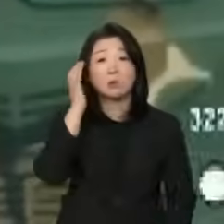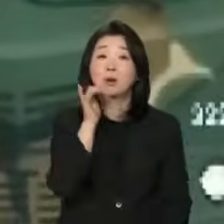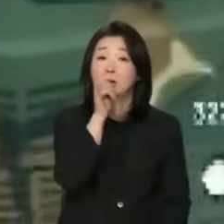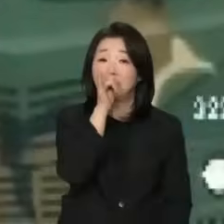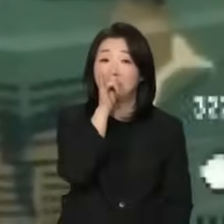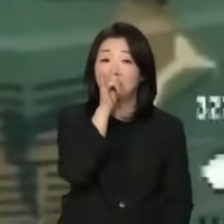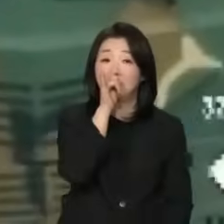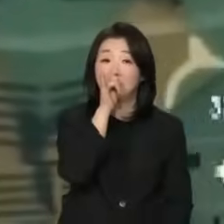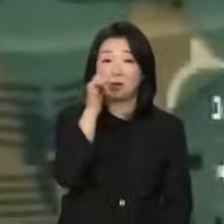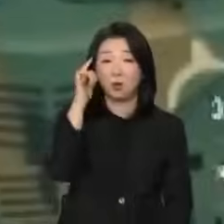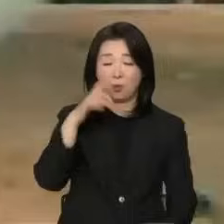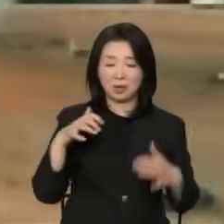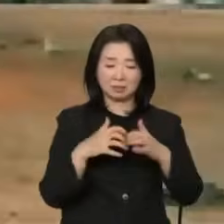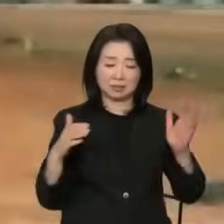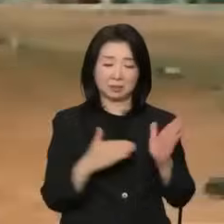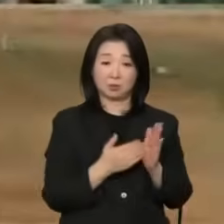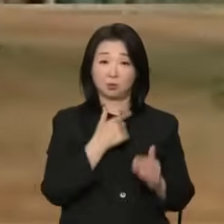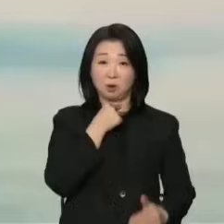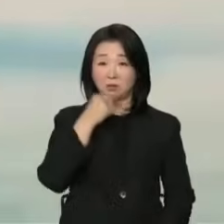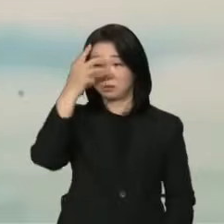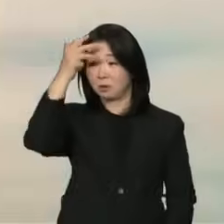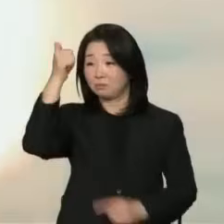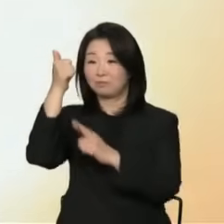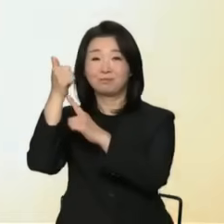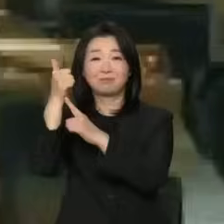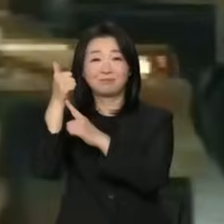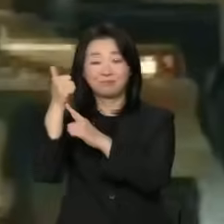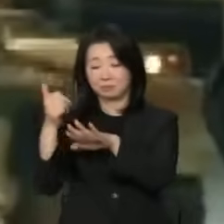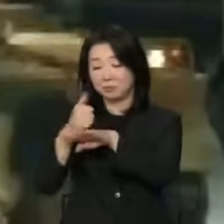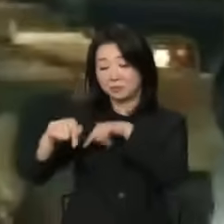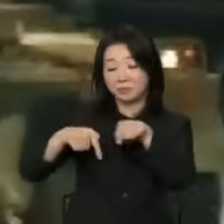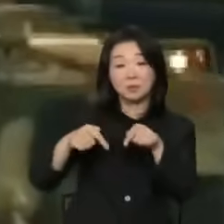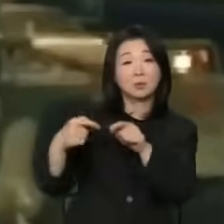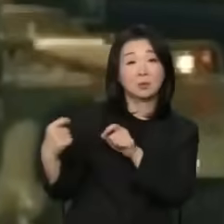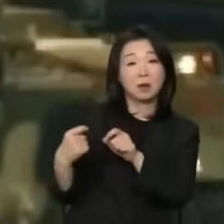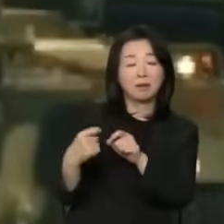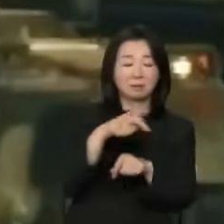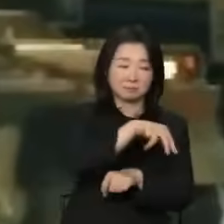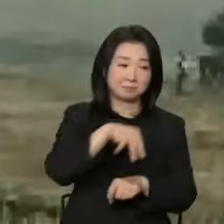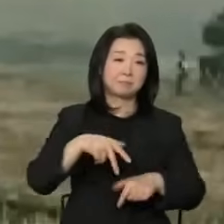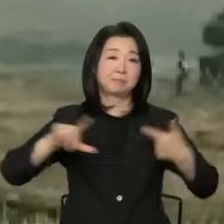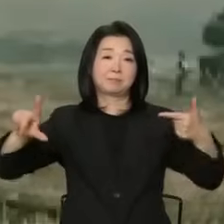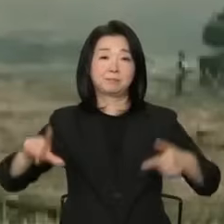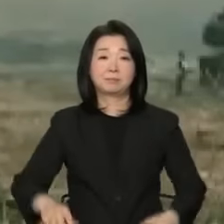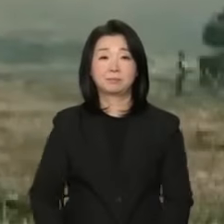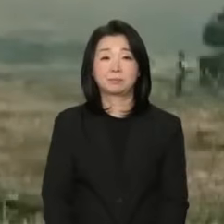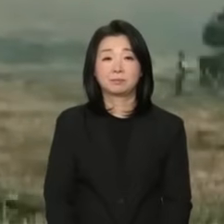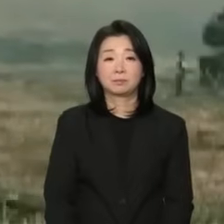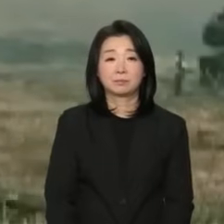있습니다. 종전을 언급한 트럼프 당선인의 취임을 앞두고 양국의 입장차가 드러났다는 분석입니다.